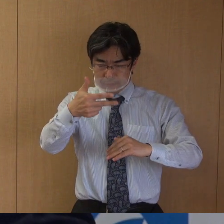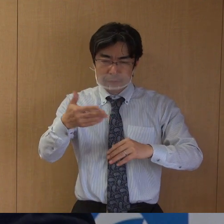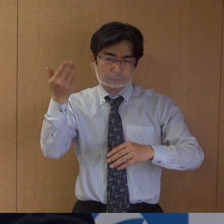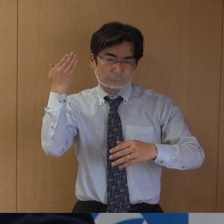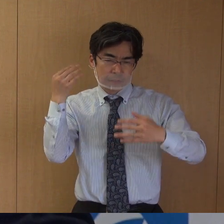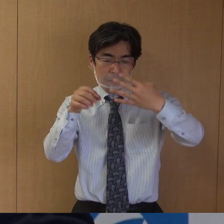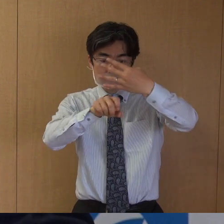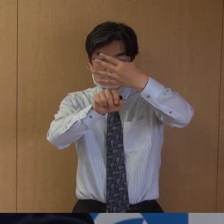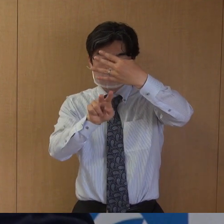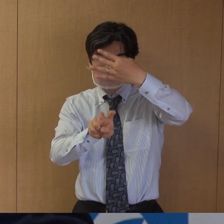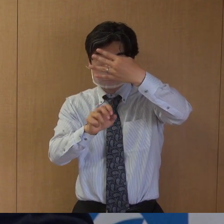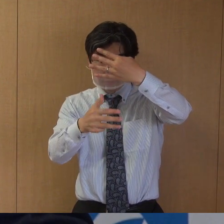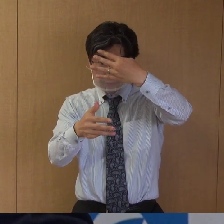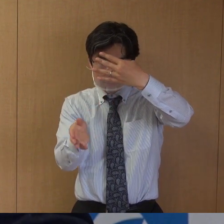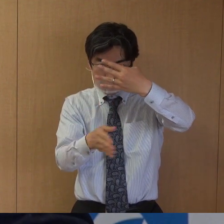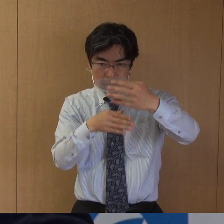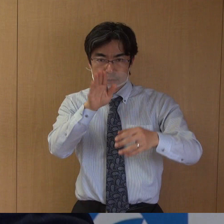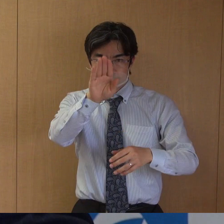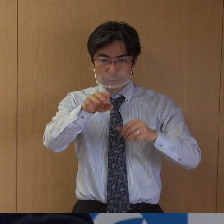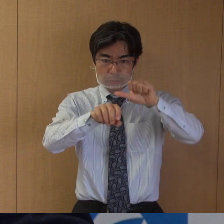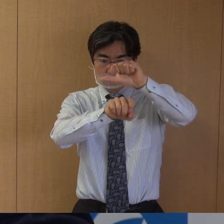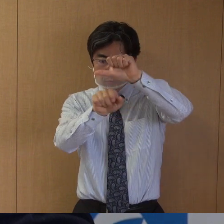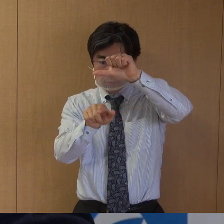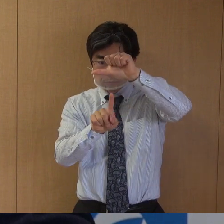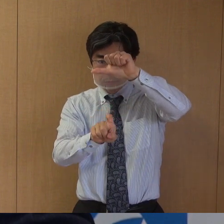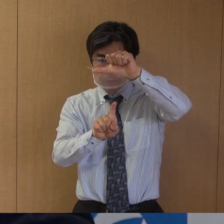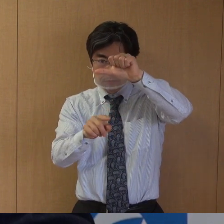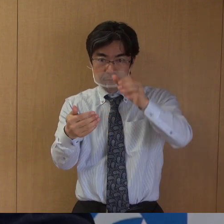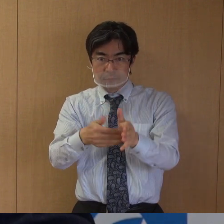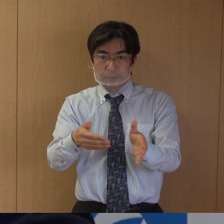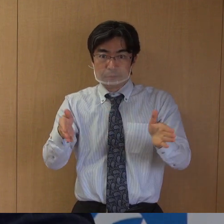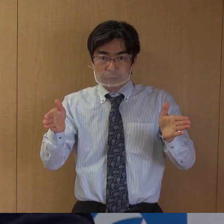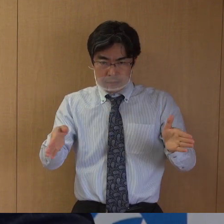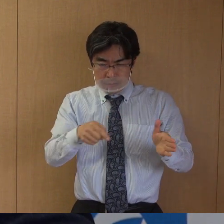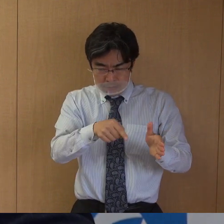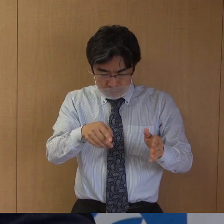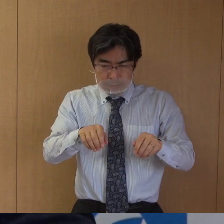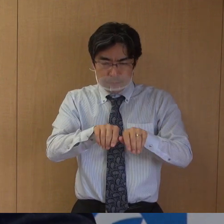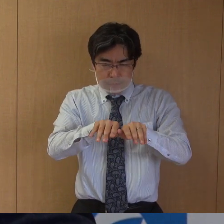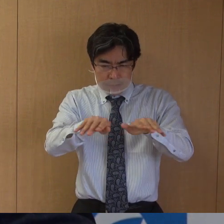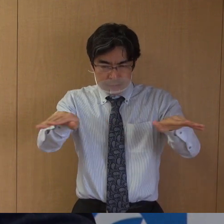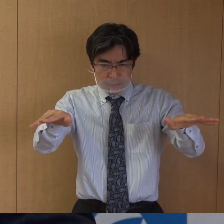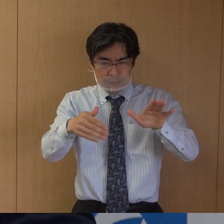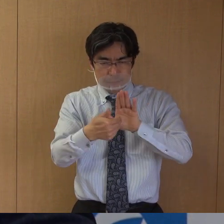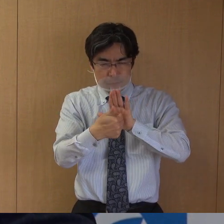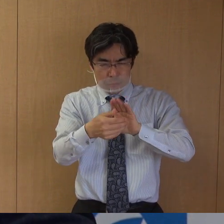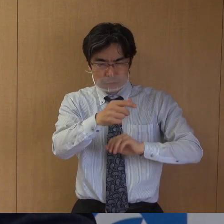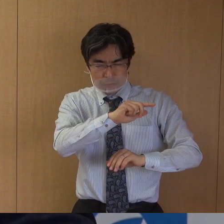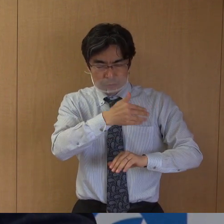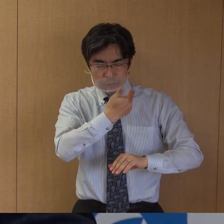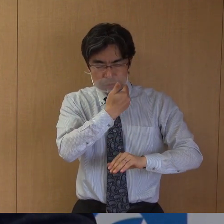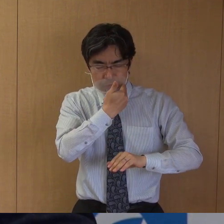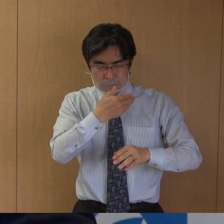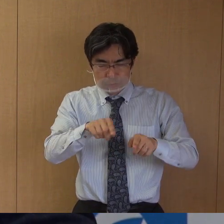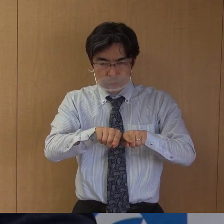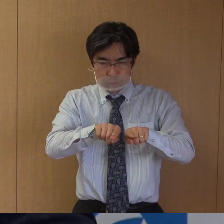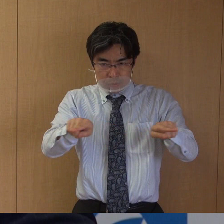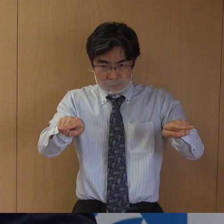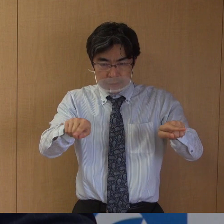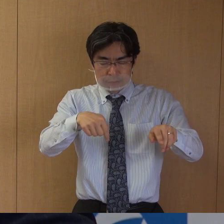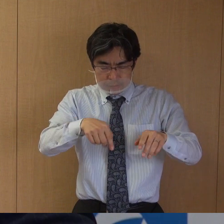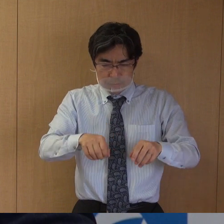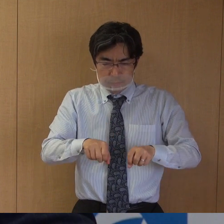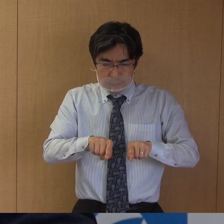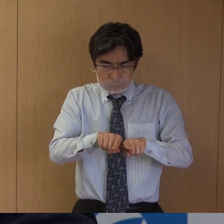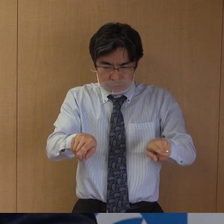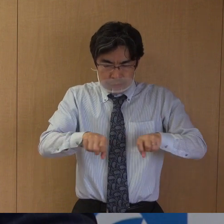本市は4月28日から5月11日までの間、まん延防止等重点措